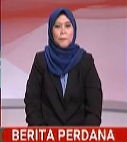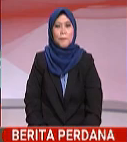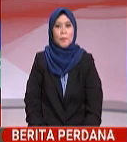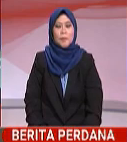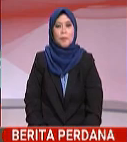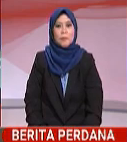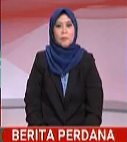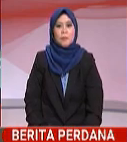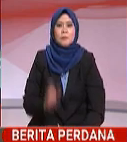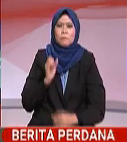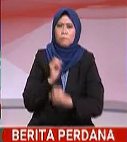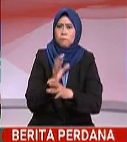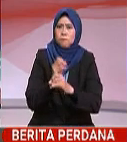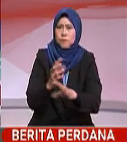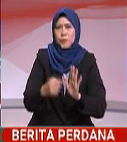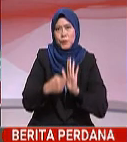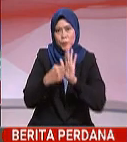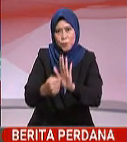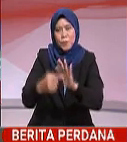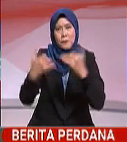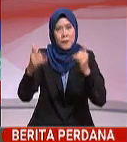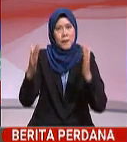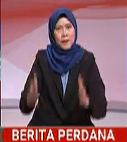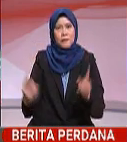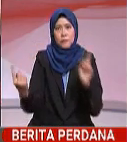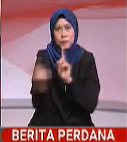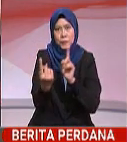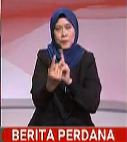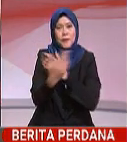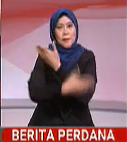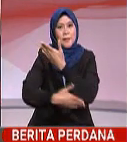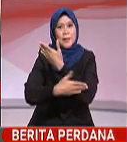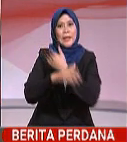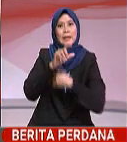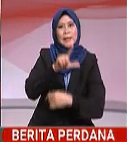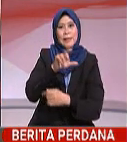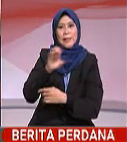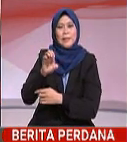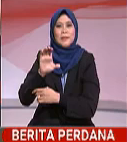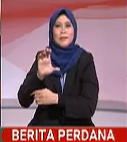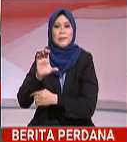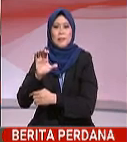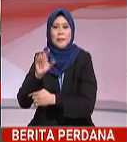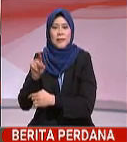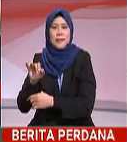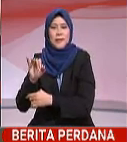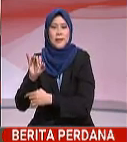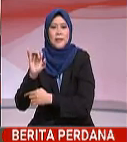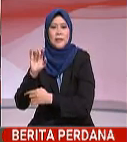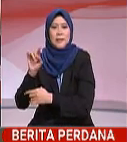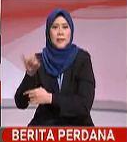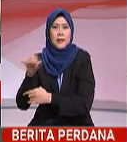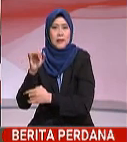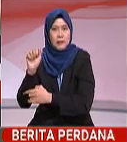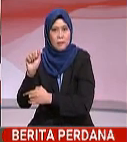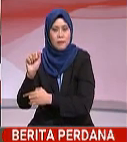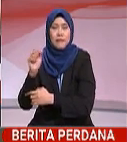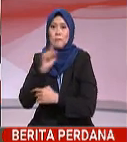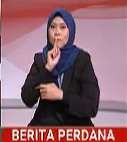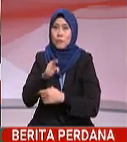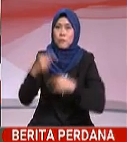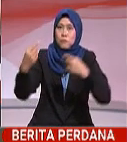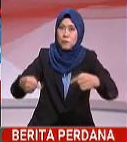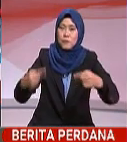Sementara itu, kesungguhan yang ditunjukkan pemain perseorangan lelaki negara Li Zijia dalam mengembalikan semula rentak permainan